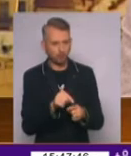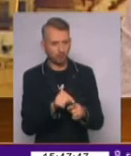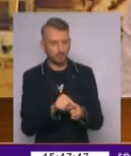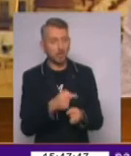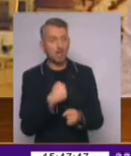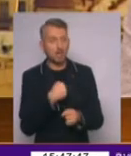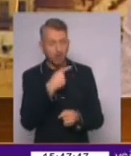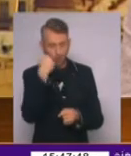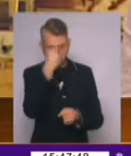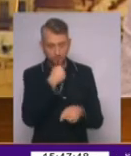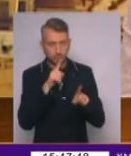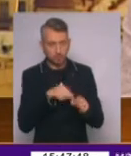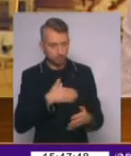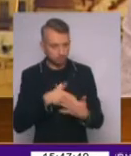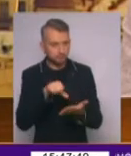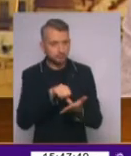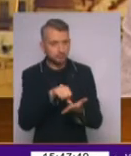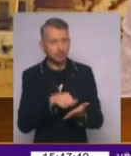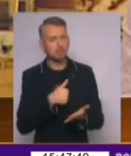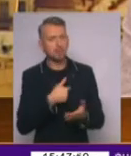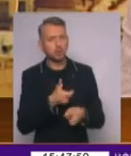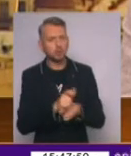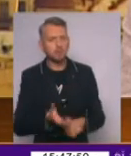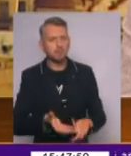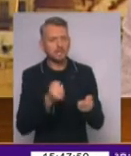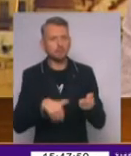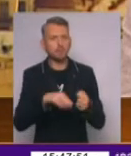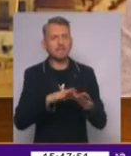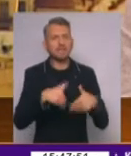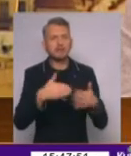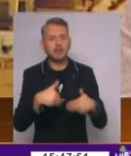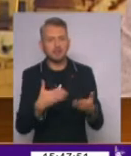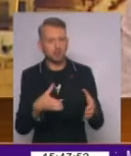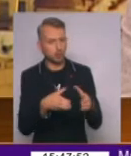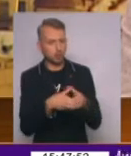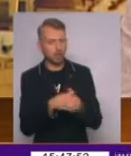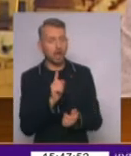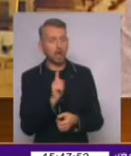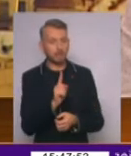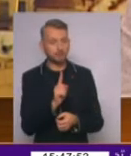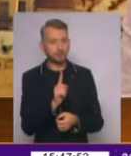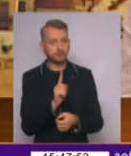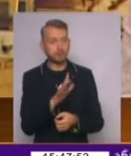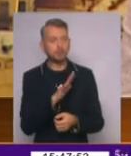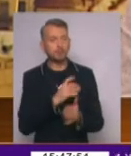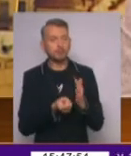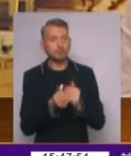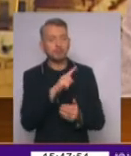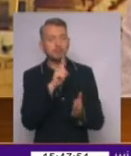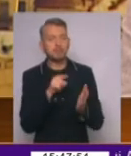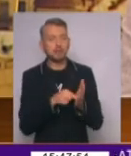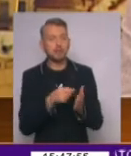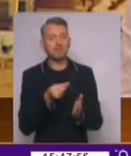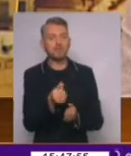особисто також беру в цьому активну участь, і ми дуже підтримуємо всі ініціативні групи. Але поставало питання